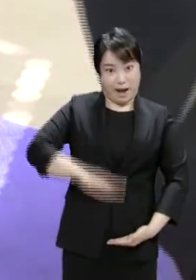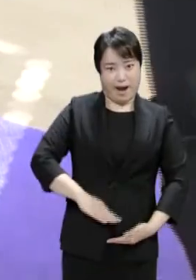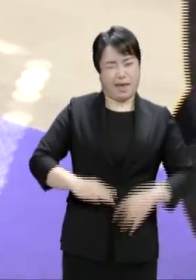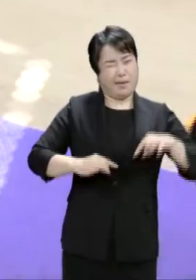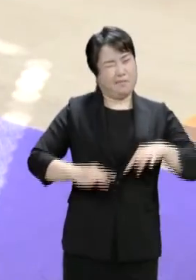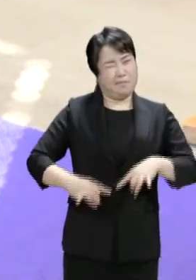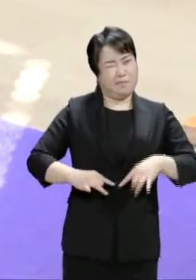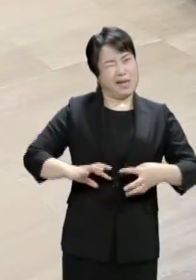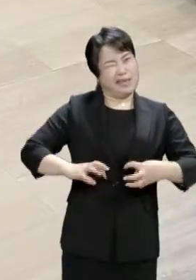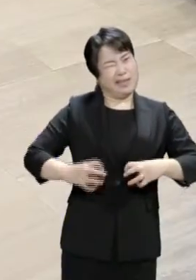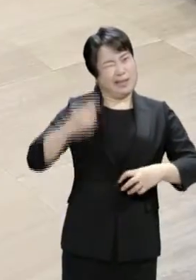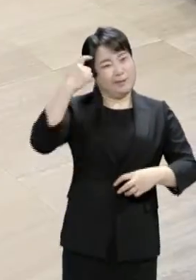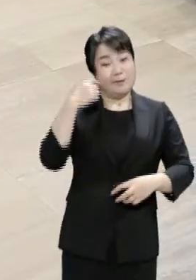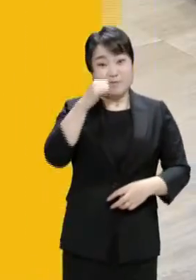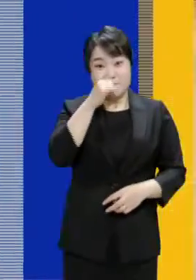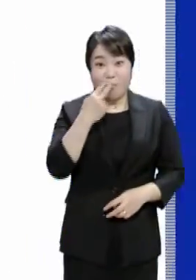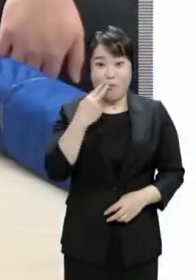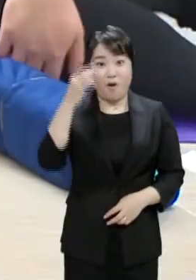다섯.